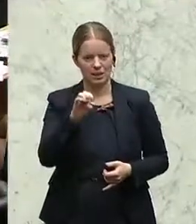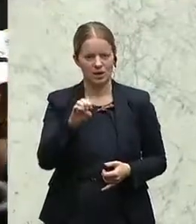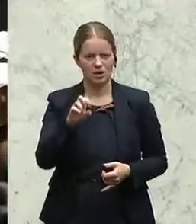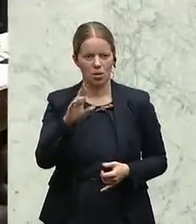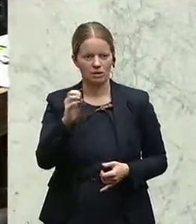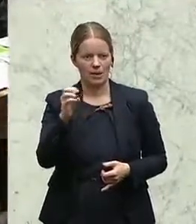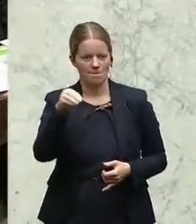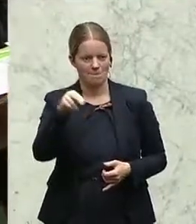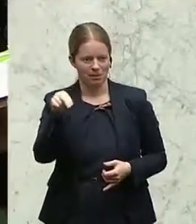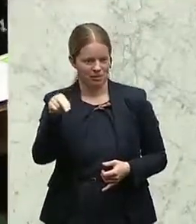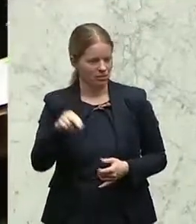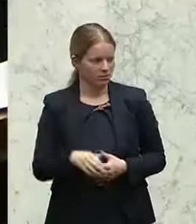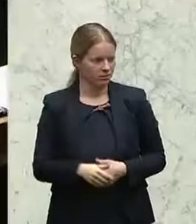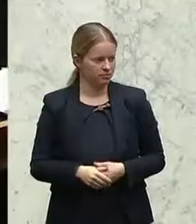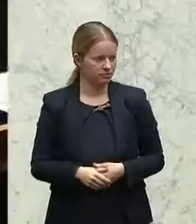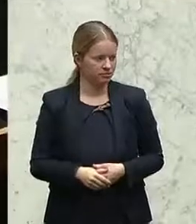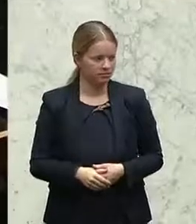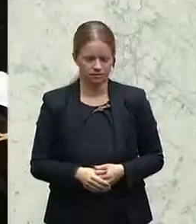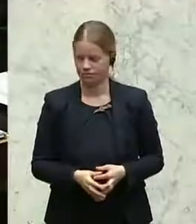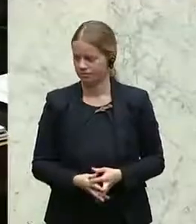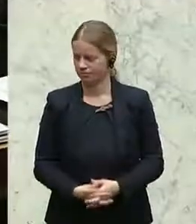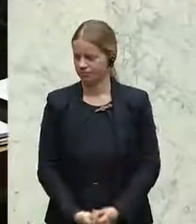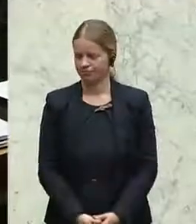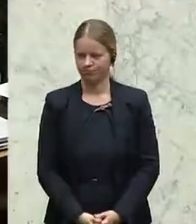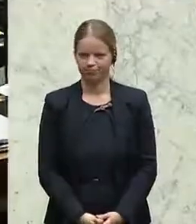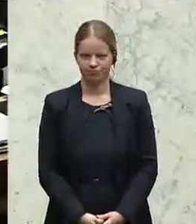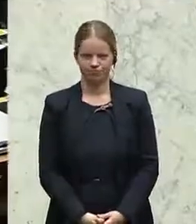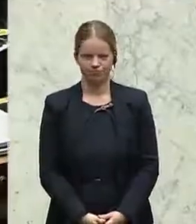fortgeschrieben, kritisiert Walter Rosenkranz, Bildungssprecher der SPÖ. Als nächste Bildung